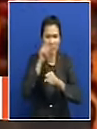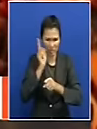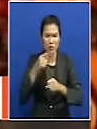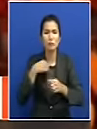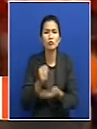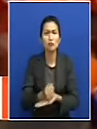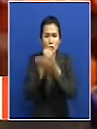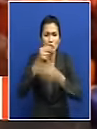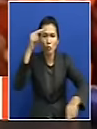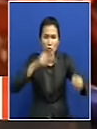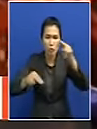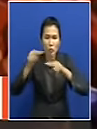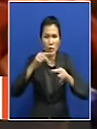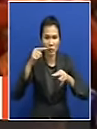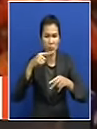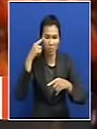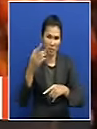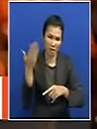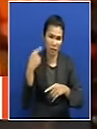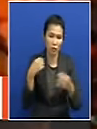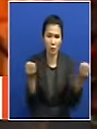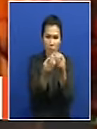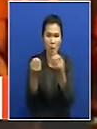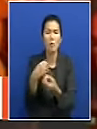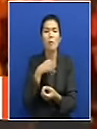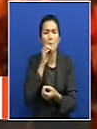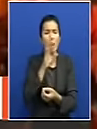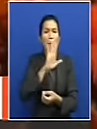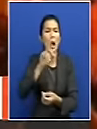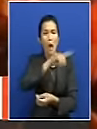งบเรียบร้อยนะครับที่มีการกระทบกระทั่งกันคสช.เน้นย้ำว่าเป็นการเข้าใจผิดครับ